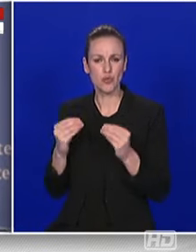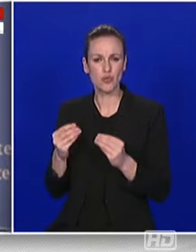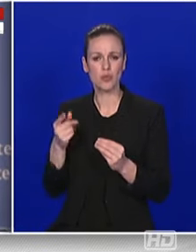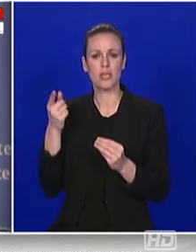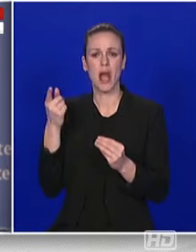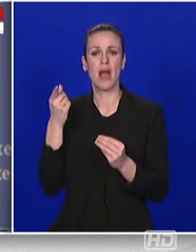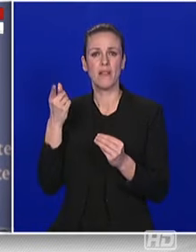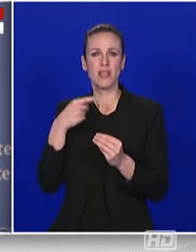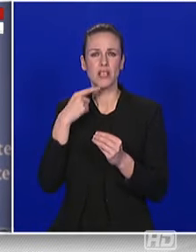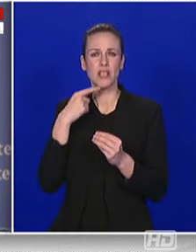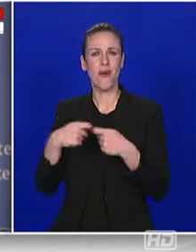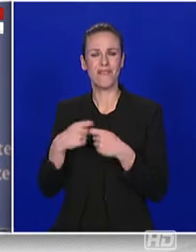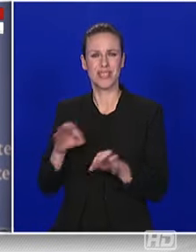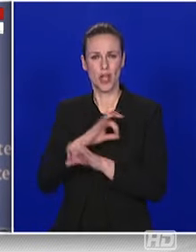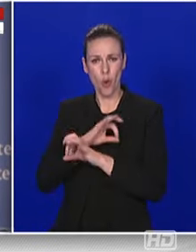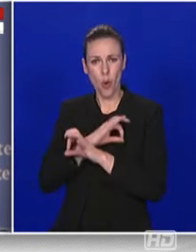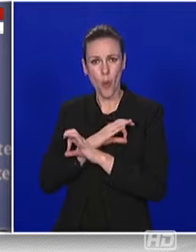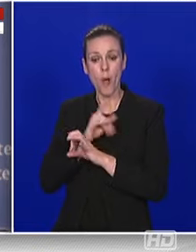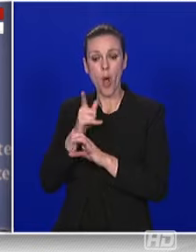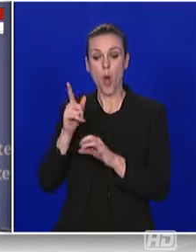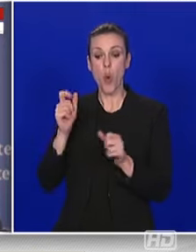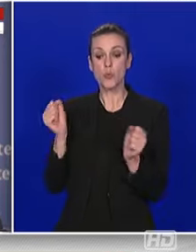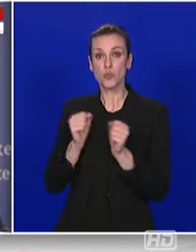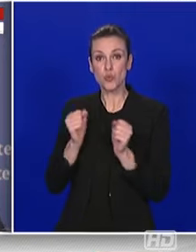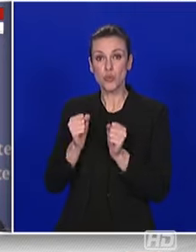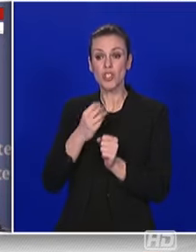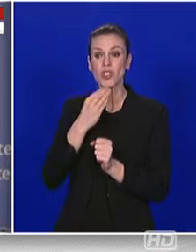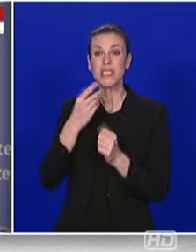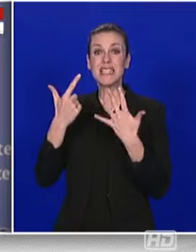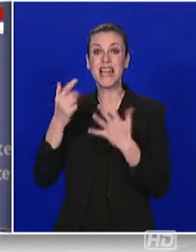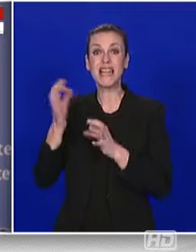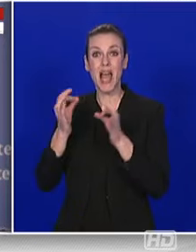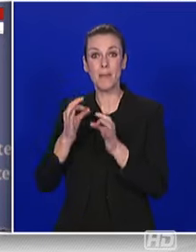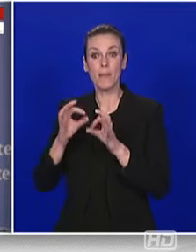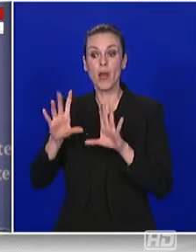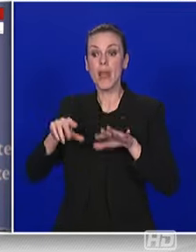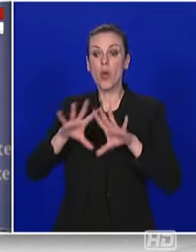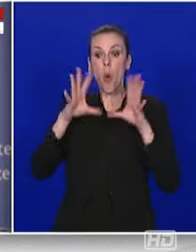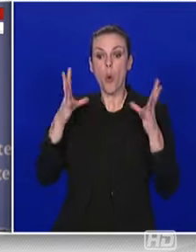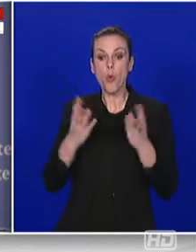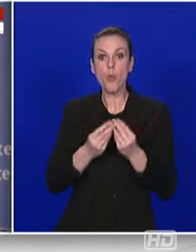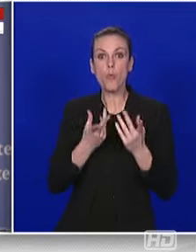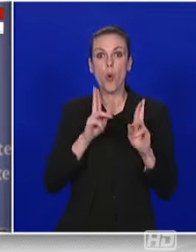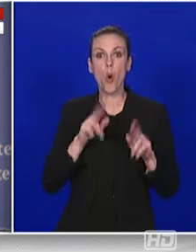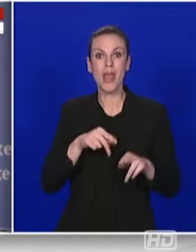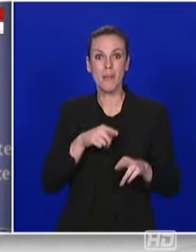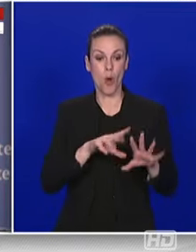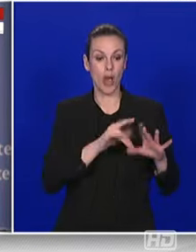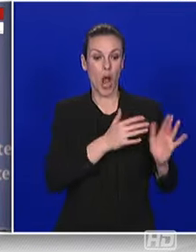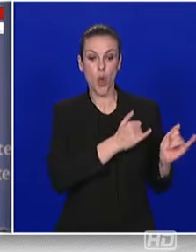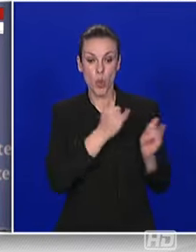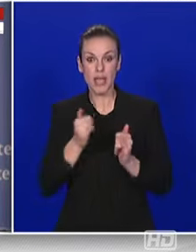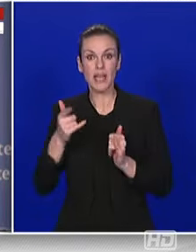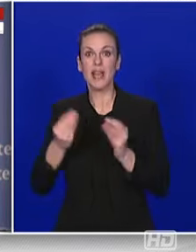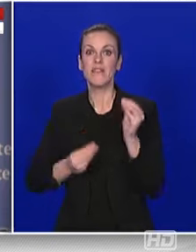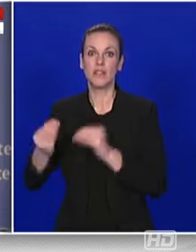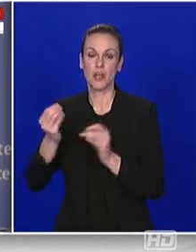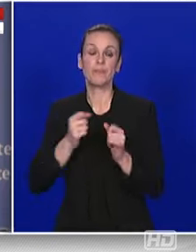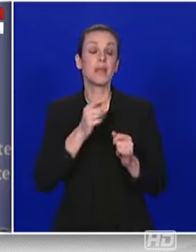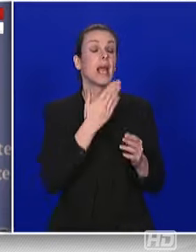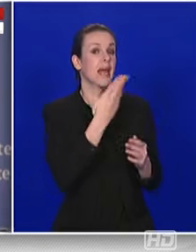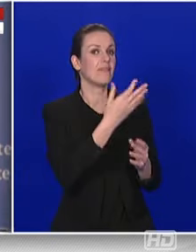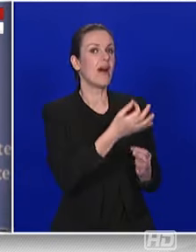ste o umrlima. Dakle, samo u studenom 47% umrlih je od ukupne brojke koju imamo u Hrvatskoj. Hvala vam na tome